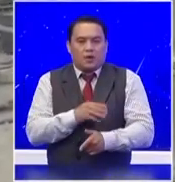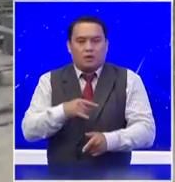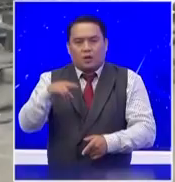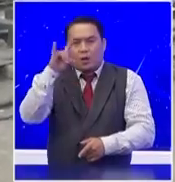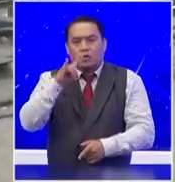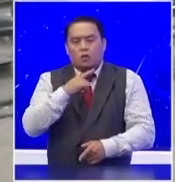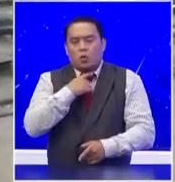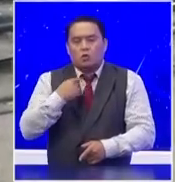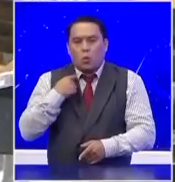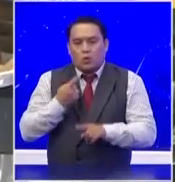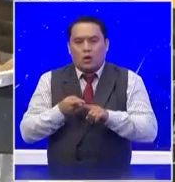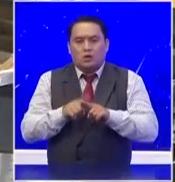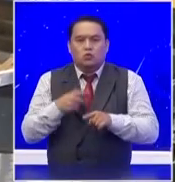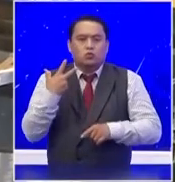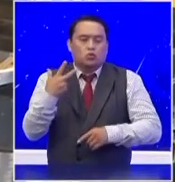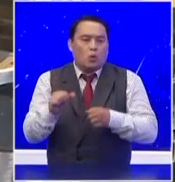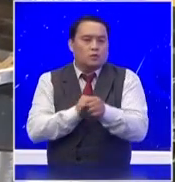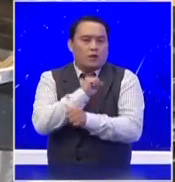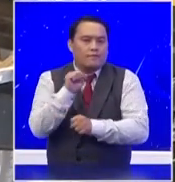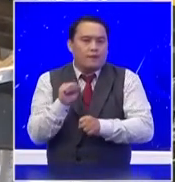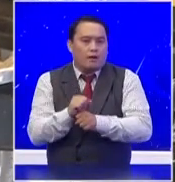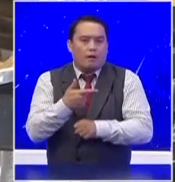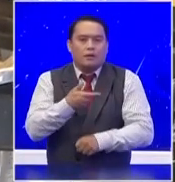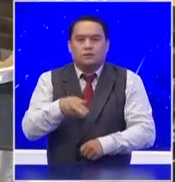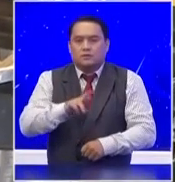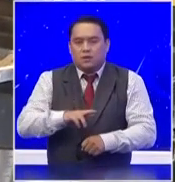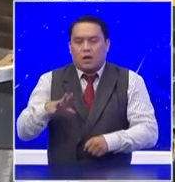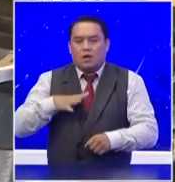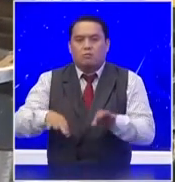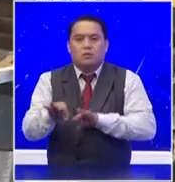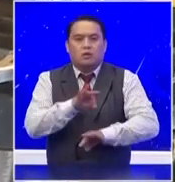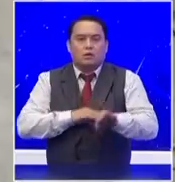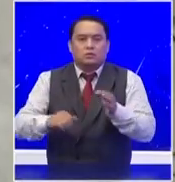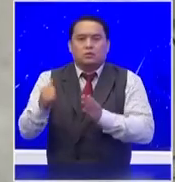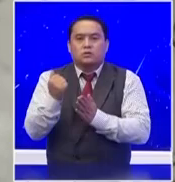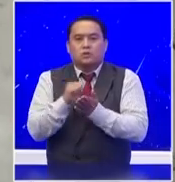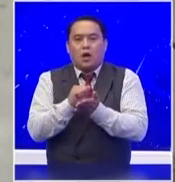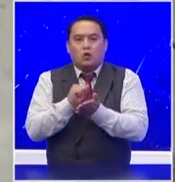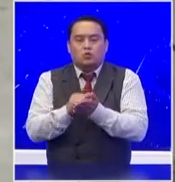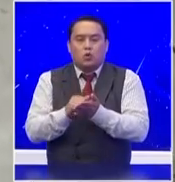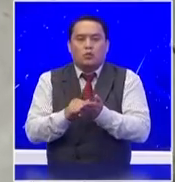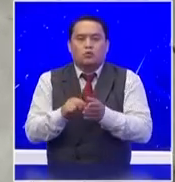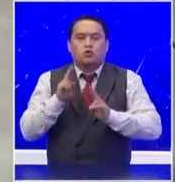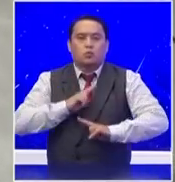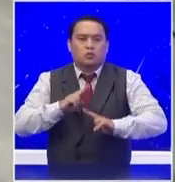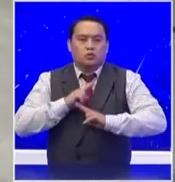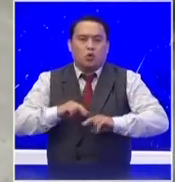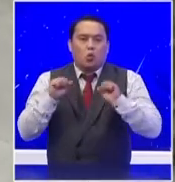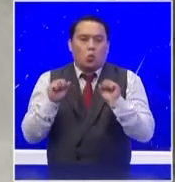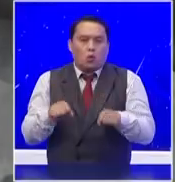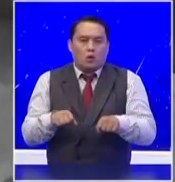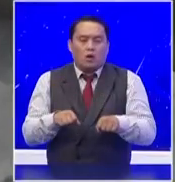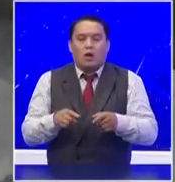жылу сервис номері 3-ші қазандығы. Мұнда қазір Азия Энерго проекті монтаж жауапкершілігі шектеулі серіктестігі жұмыс жасауда.